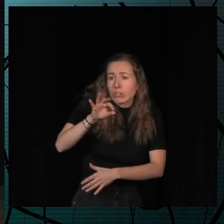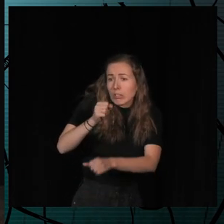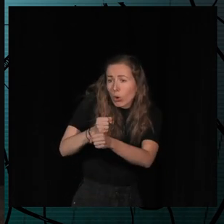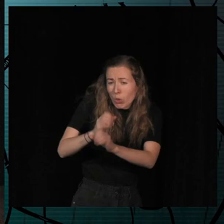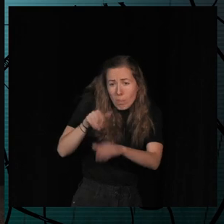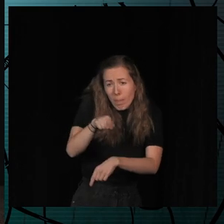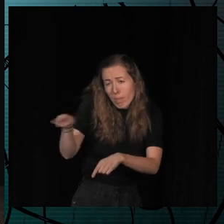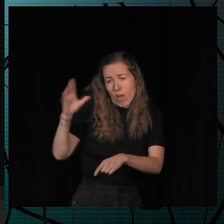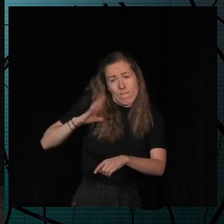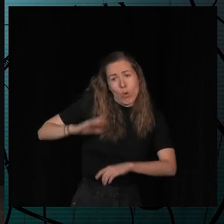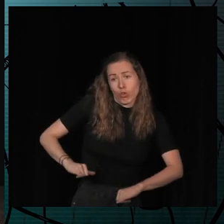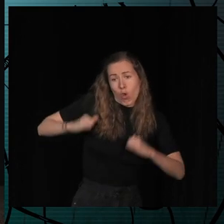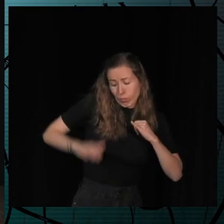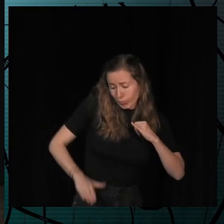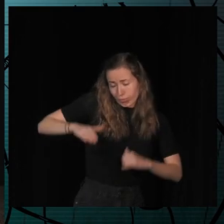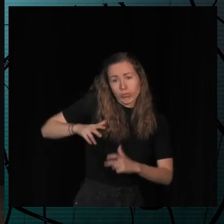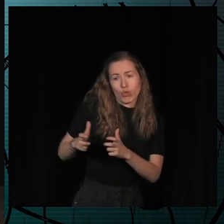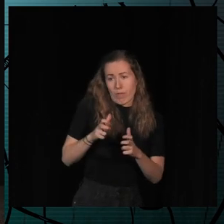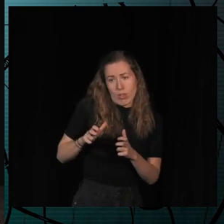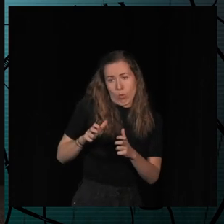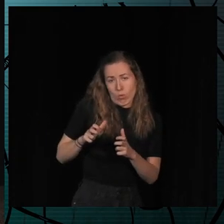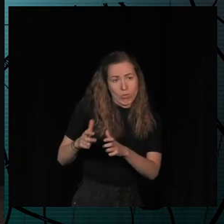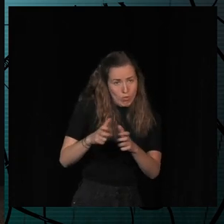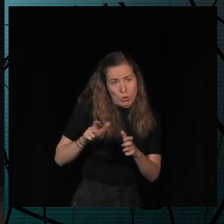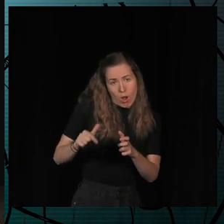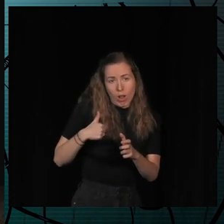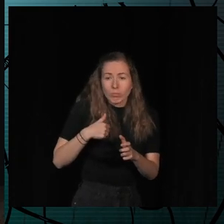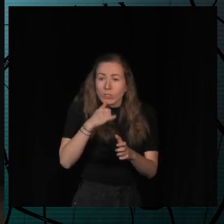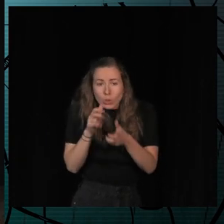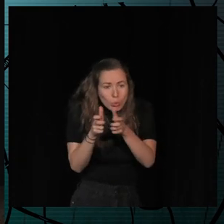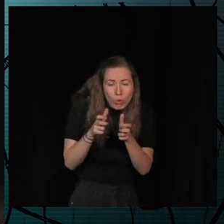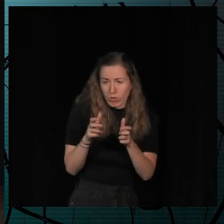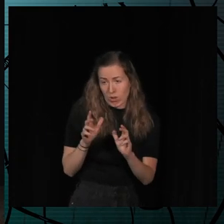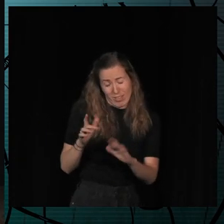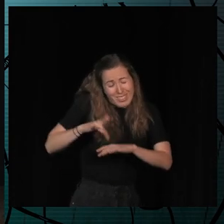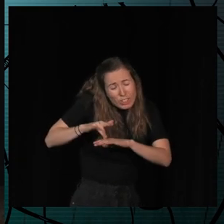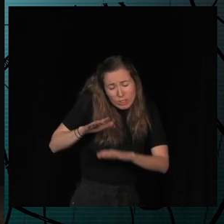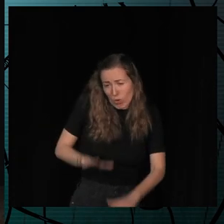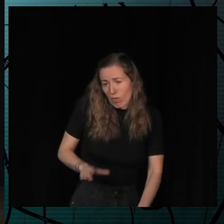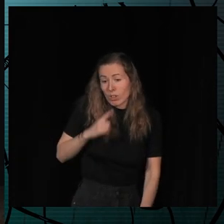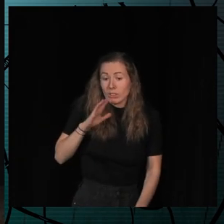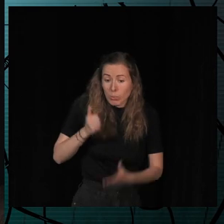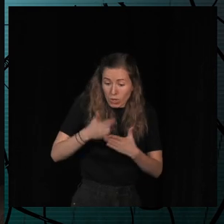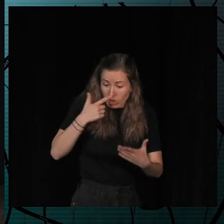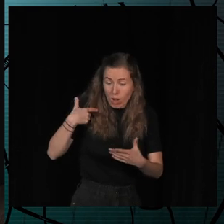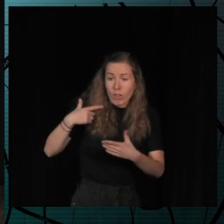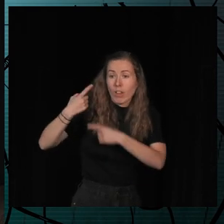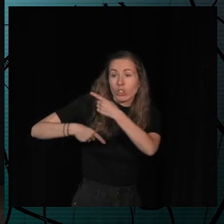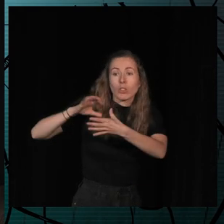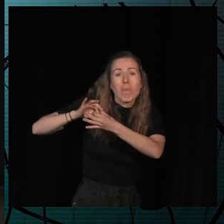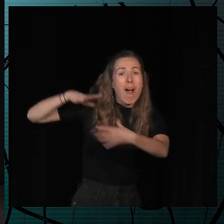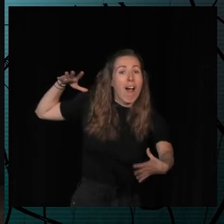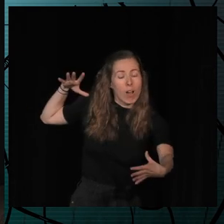ont connu euh le jeu vidéo les petites consoles donc c'est vrai déjà le fossé générationnel entre guillemets est